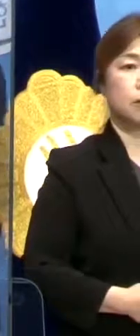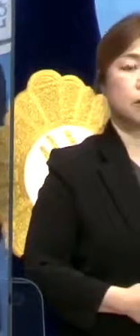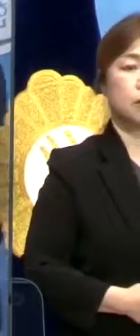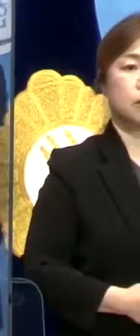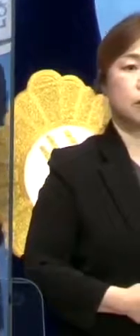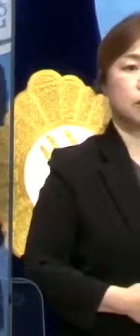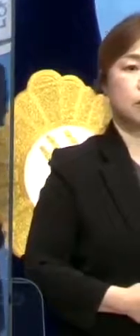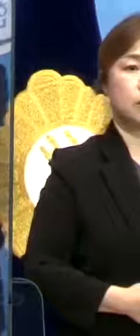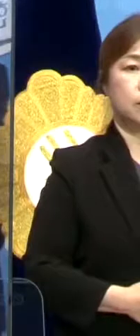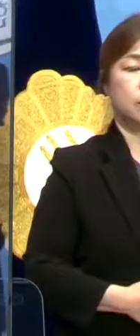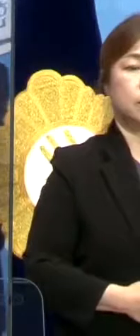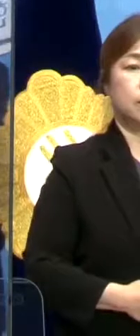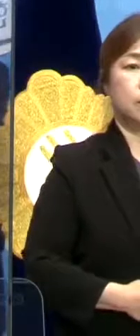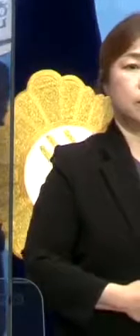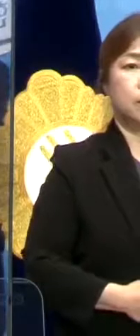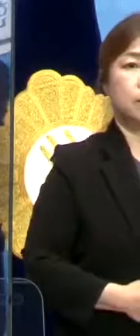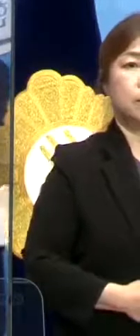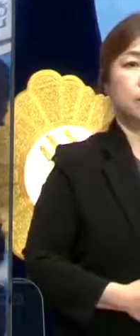으